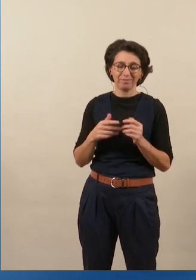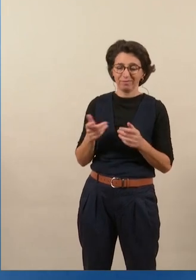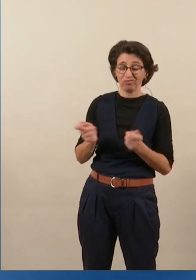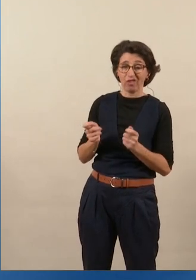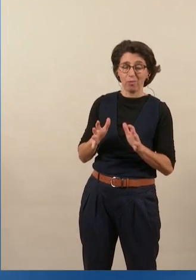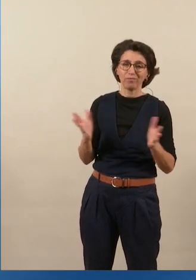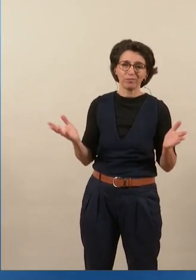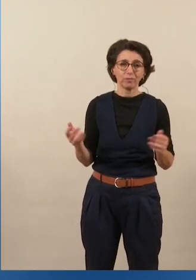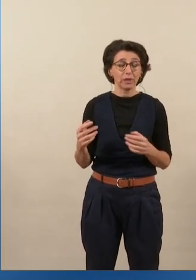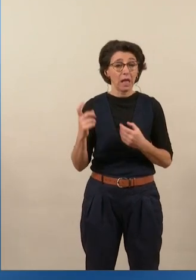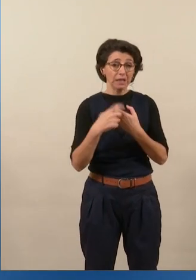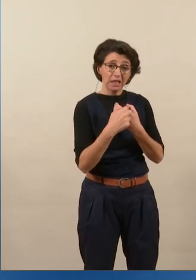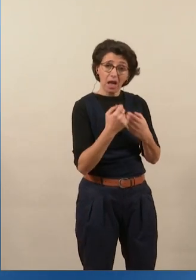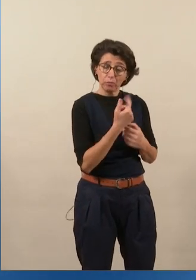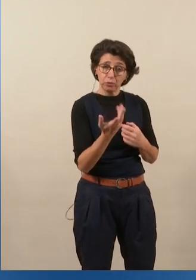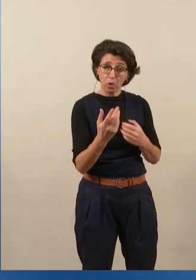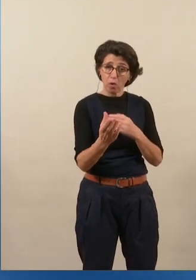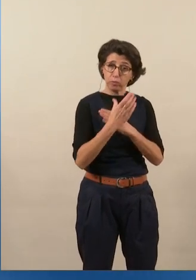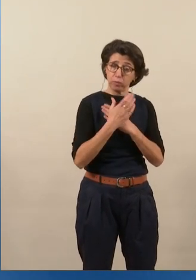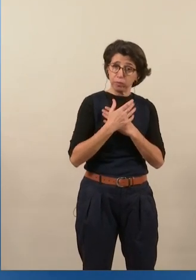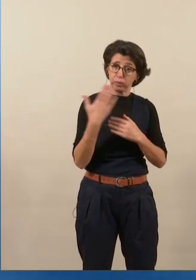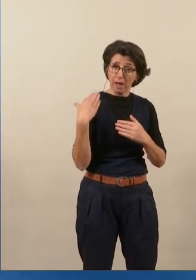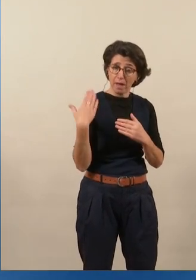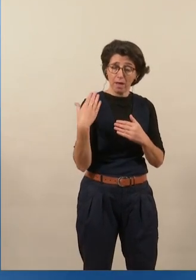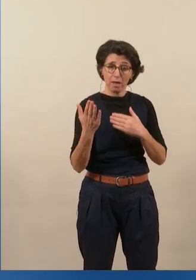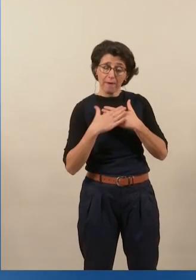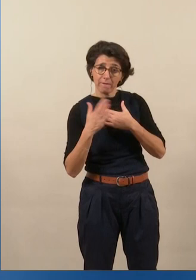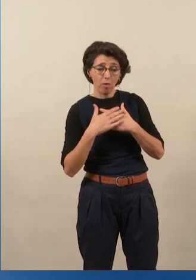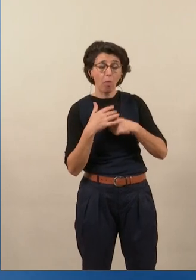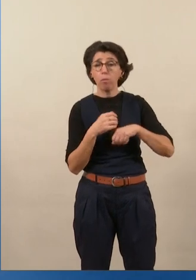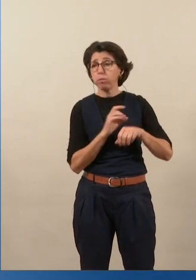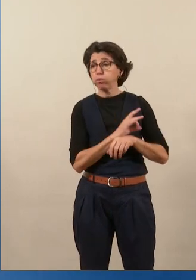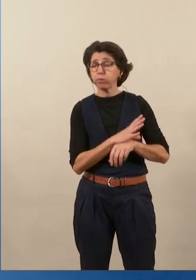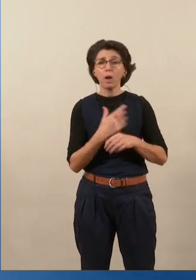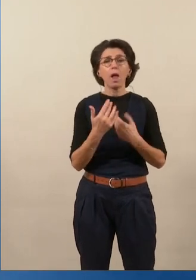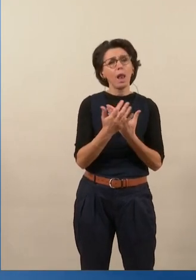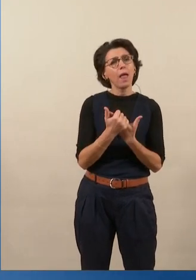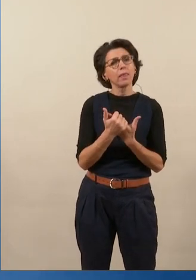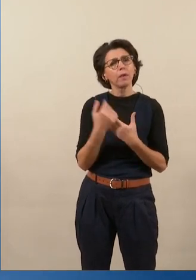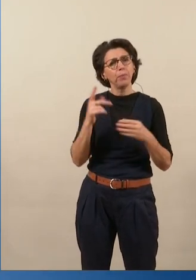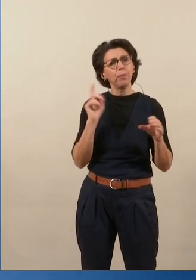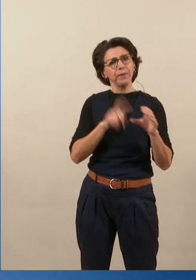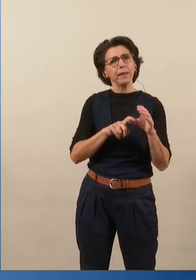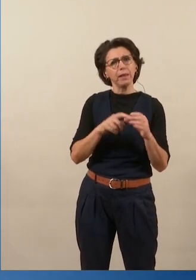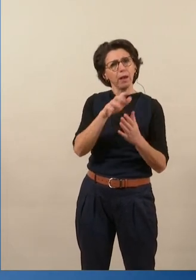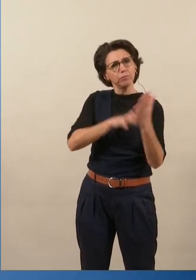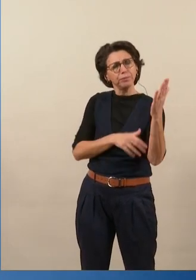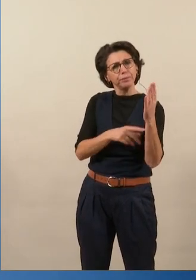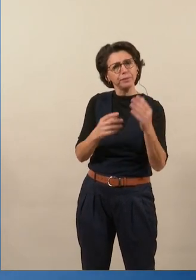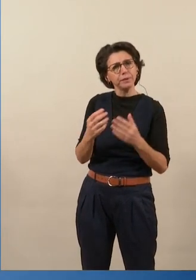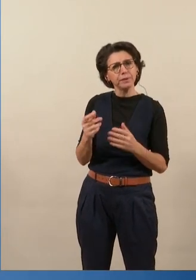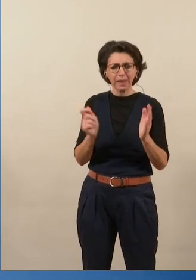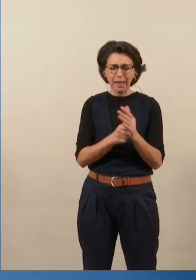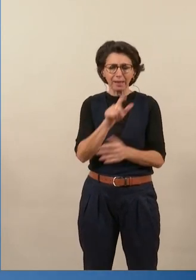syndicats vous alertent mais vous n'en avez cure il y a une lettre d'un de syndicat qui vous ont écrit le